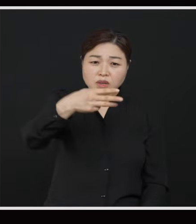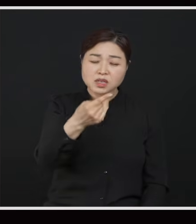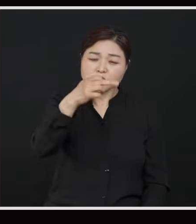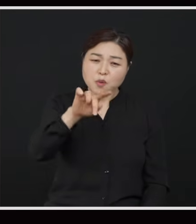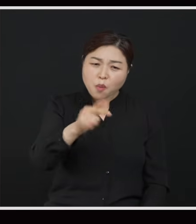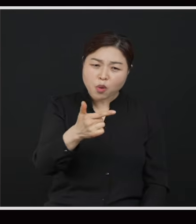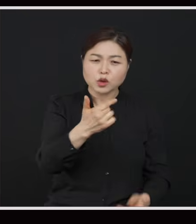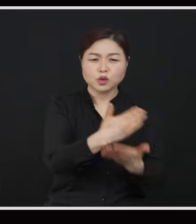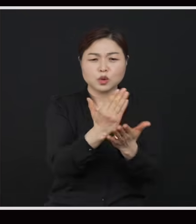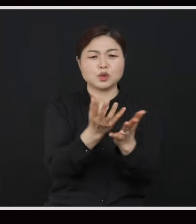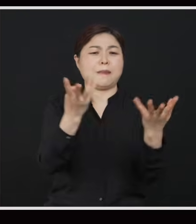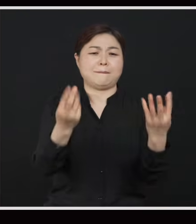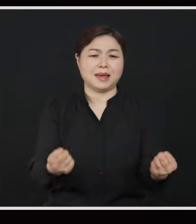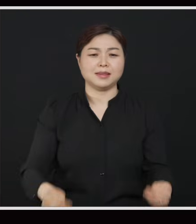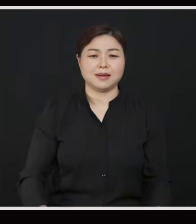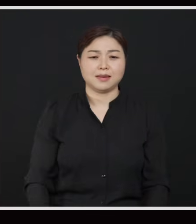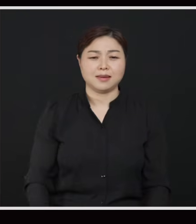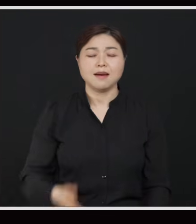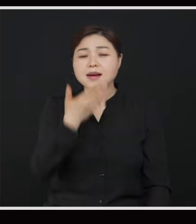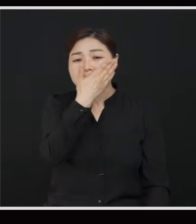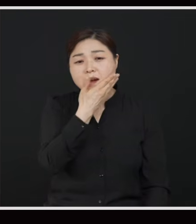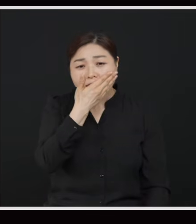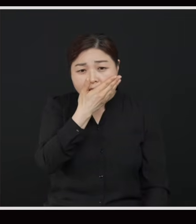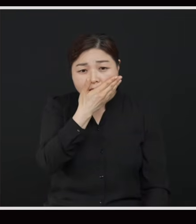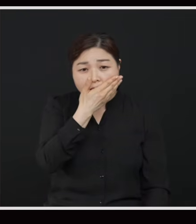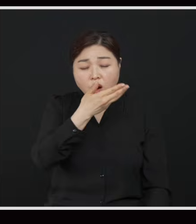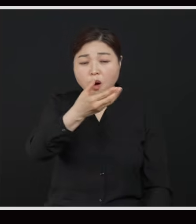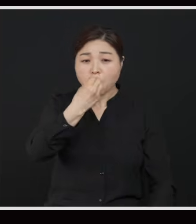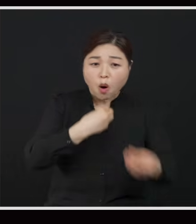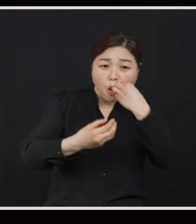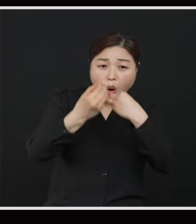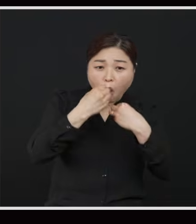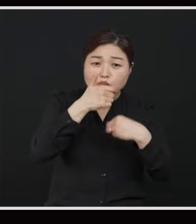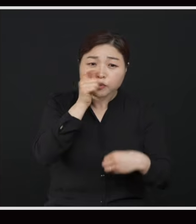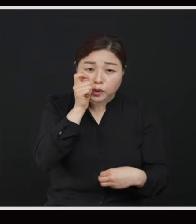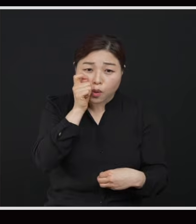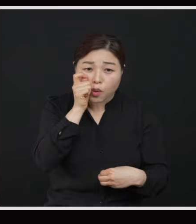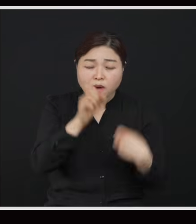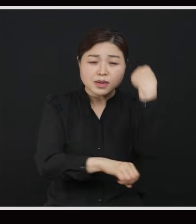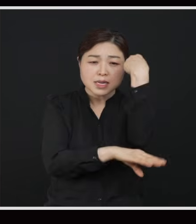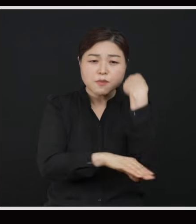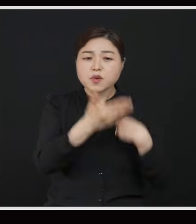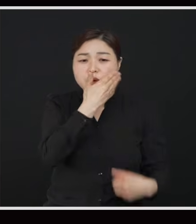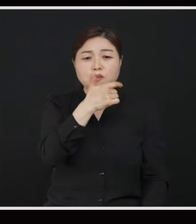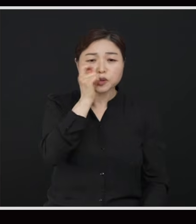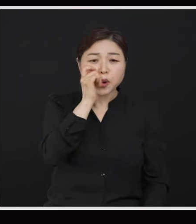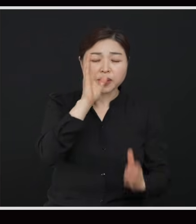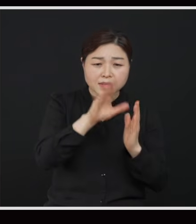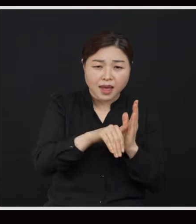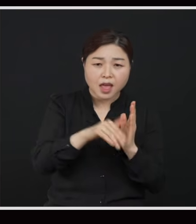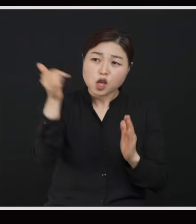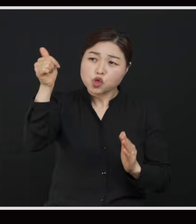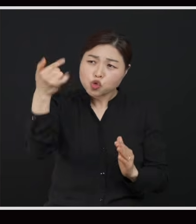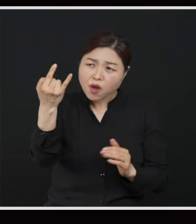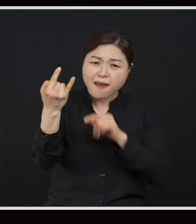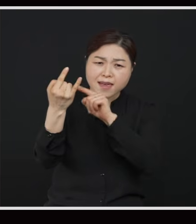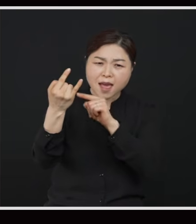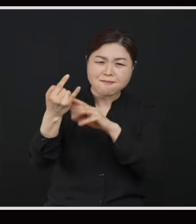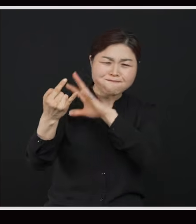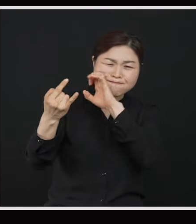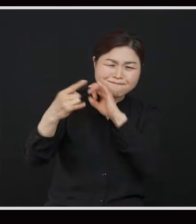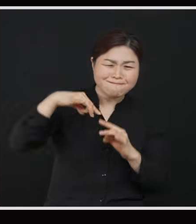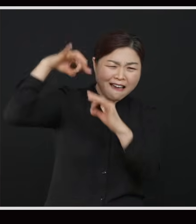무지 많습니다. 영양분 섭취가 부족했을 때, 기본적인 영양분이 부족했을 때